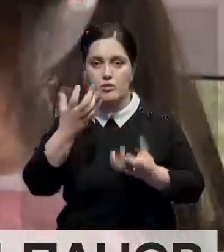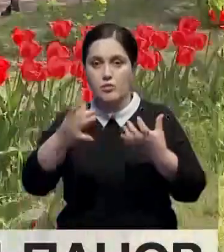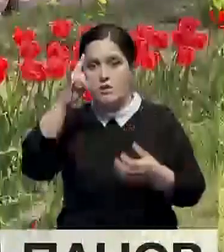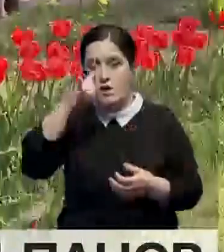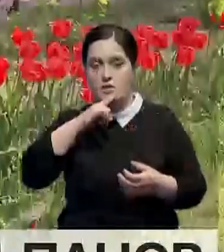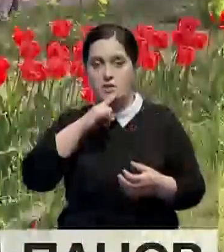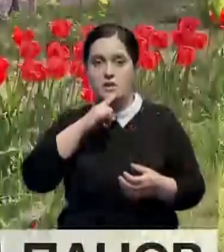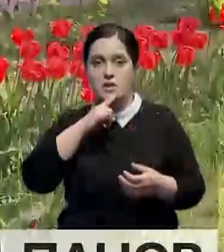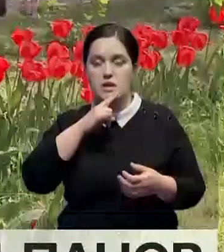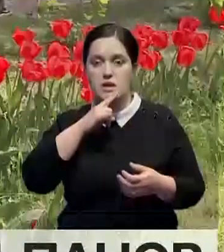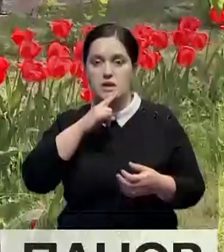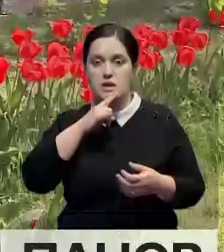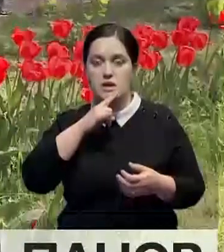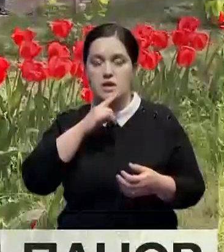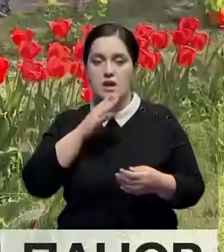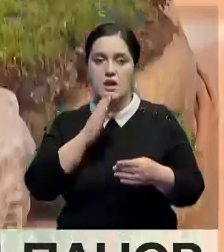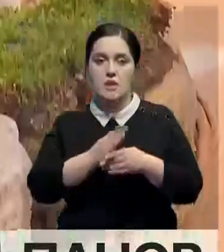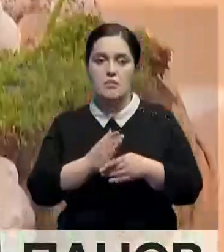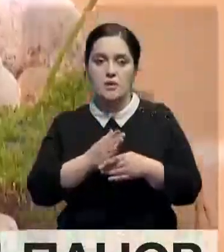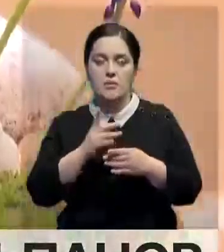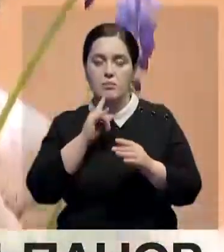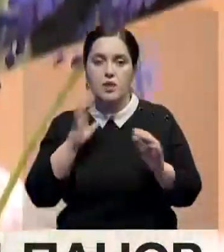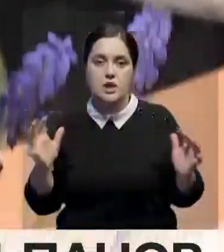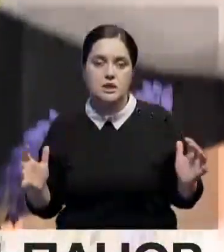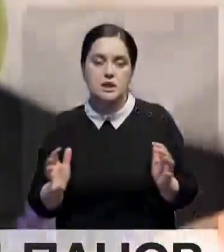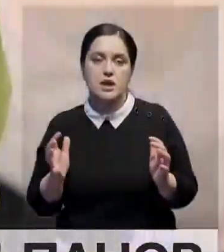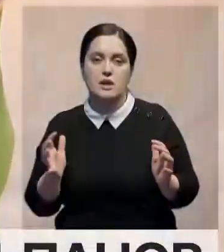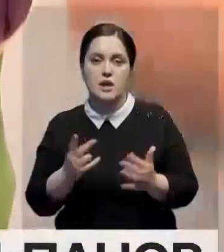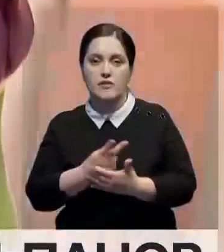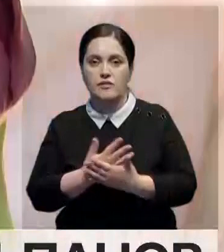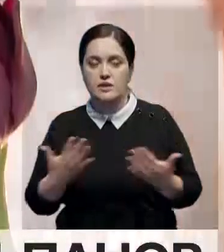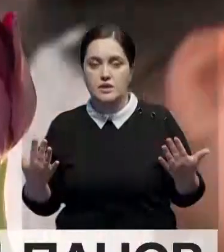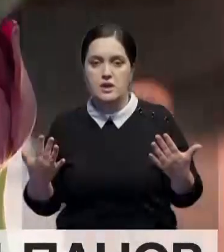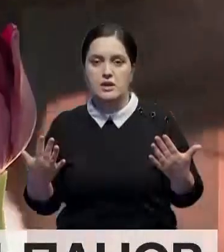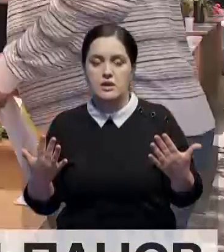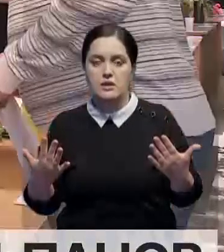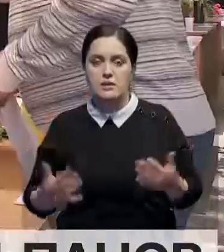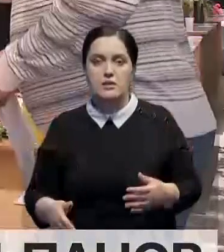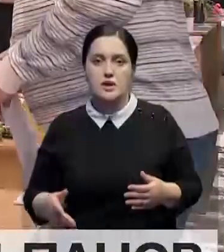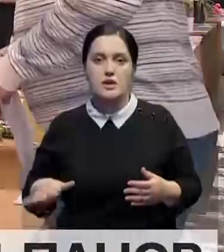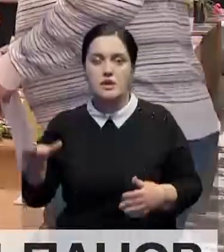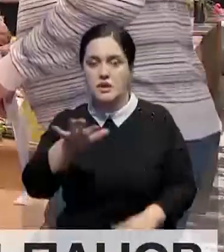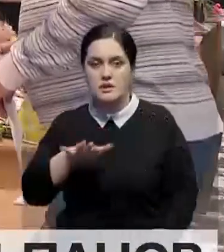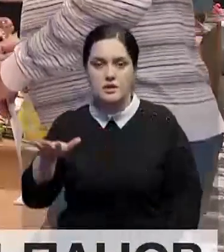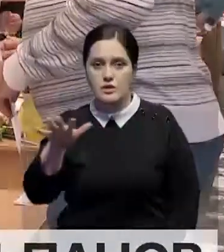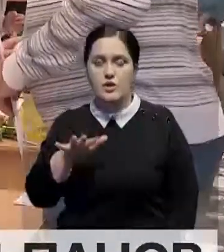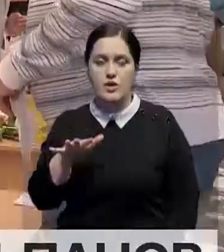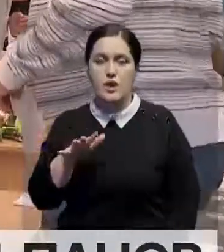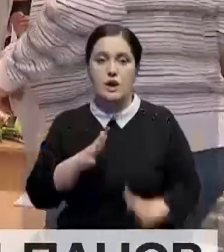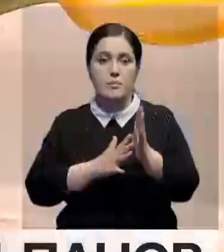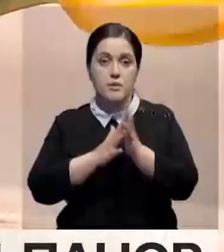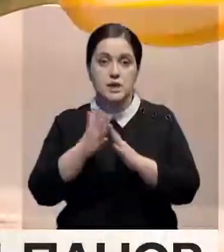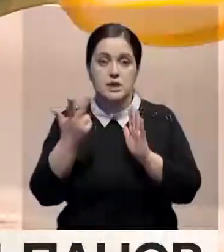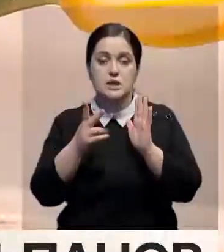по праву занимает ведущее место среди всех стран по сохранению видового разнообразия дикорастущих тюльпанов. На территории страны произрастают